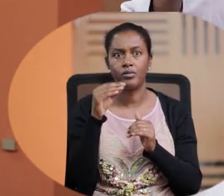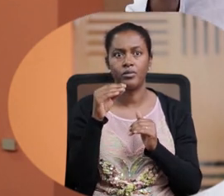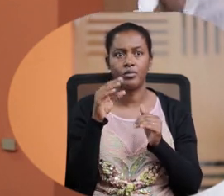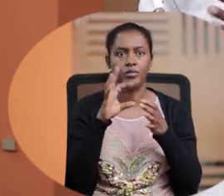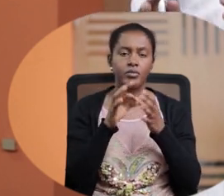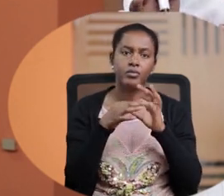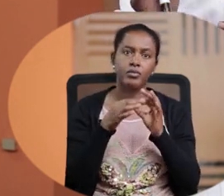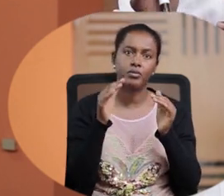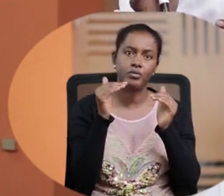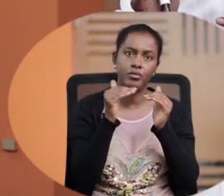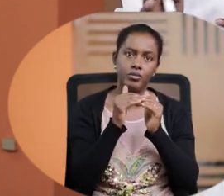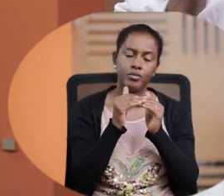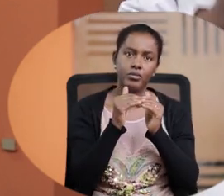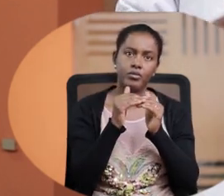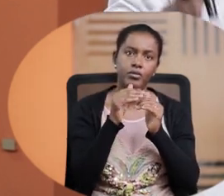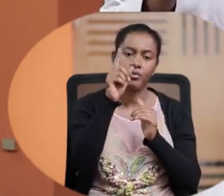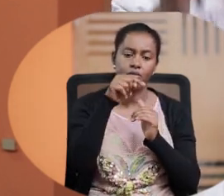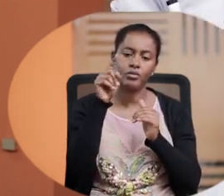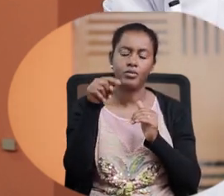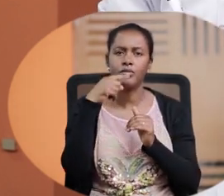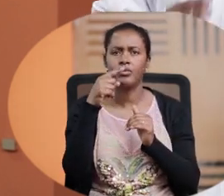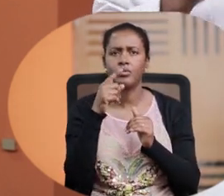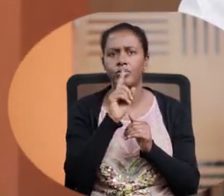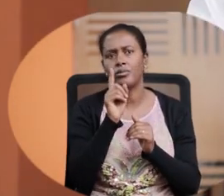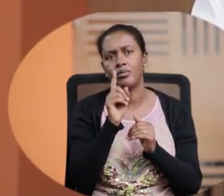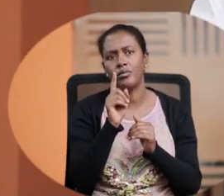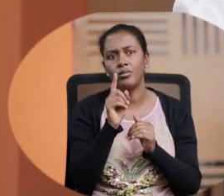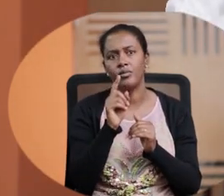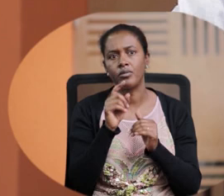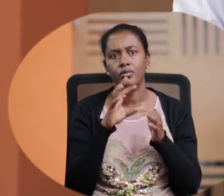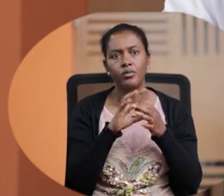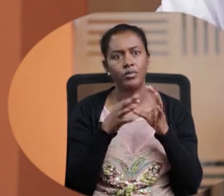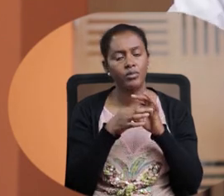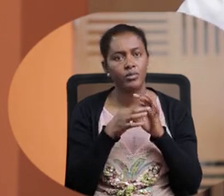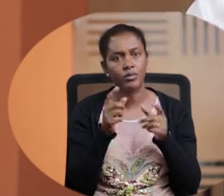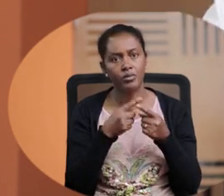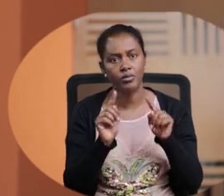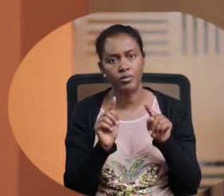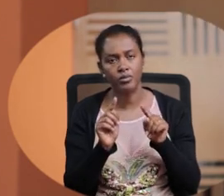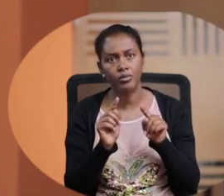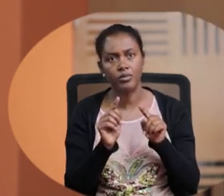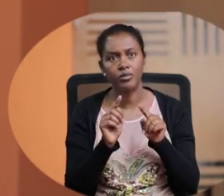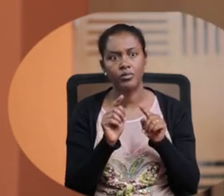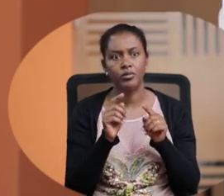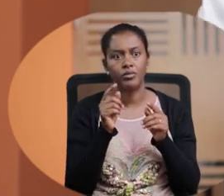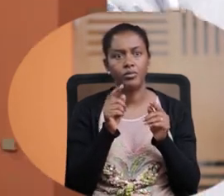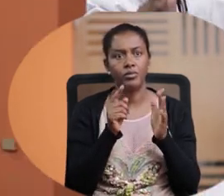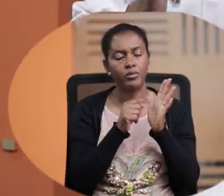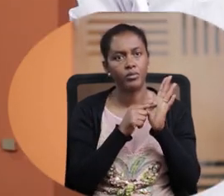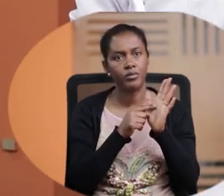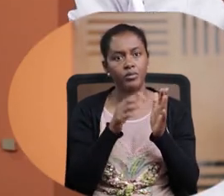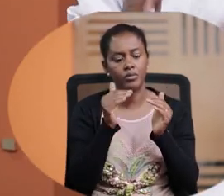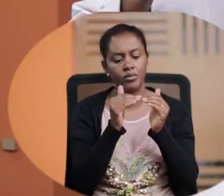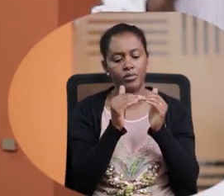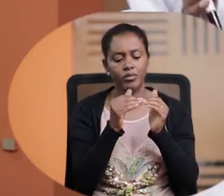sararaa jechuun maal jechuudha himoota walqixaa sararaa jechuun himoota yookaan ibsamoota herreegaa kanneen mallattoo walqixaatiin walqabatan akka